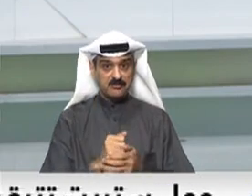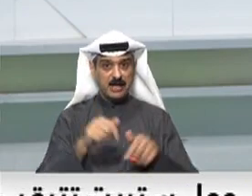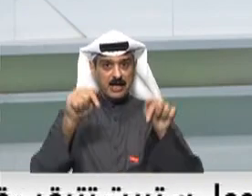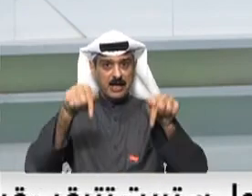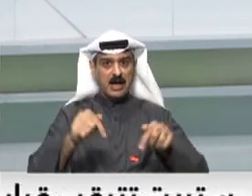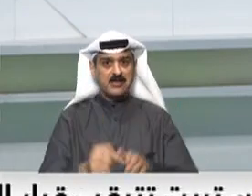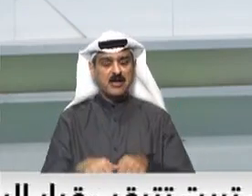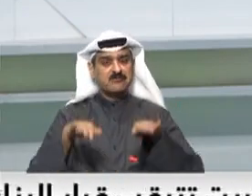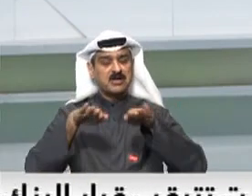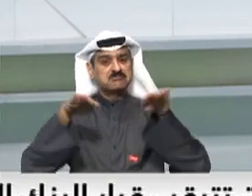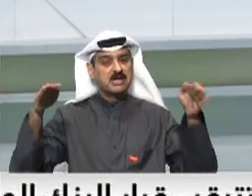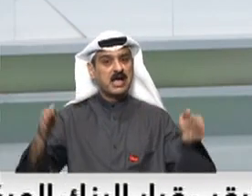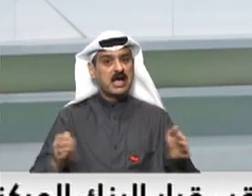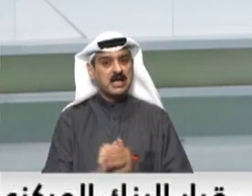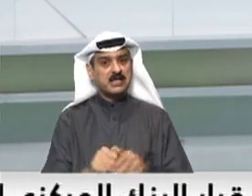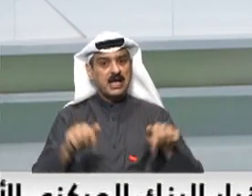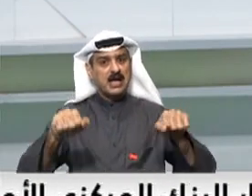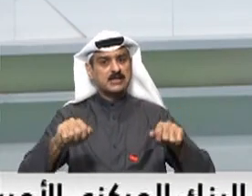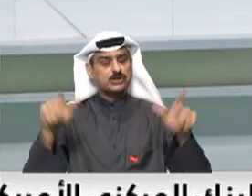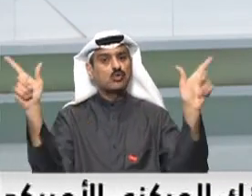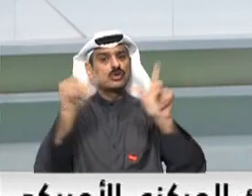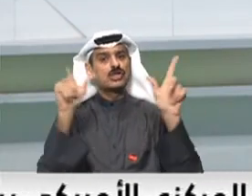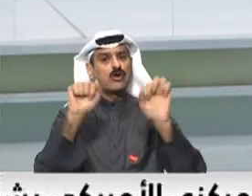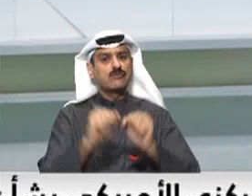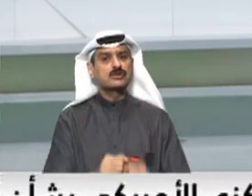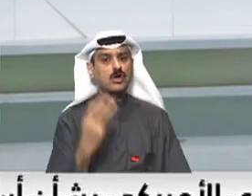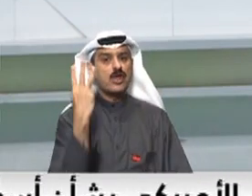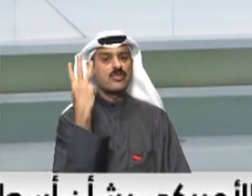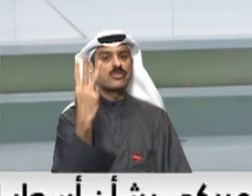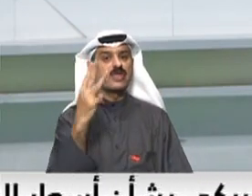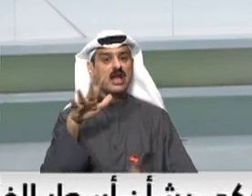والنظام السمعي والبصري ما يقارب